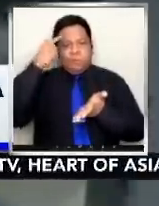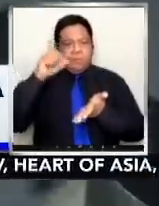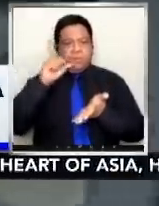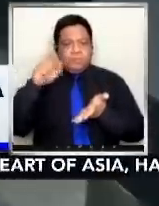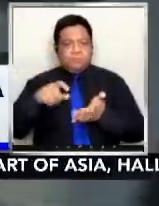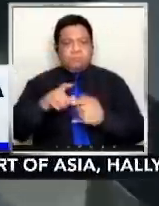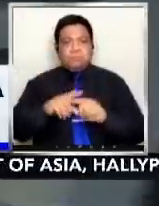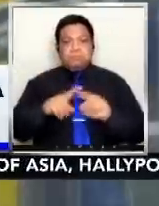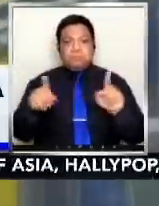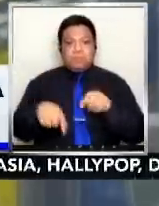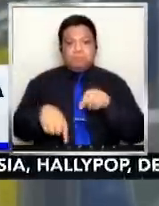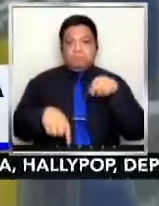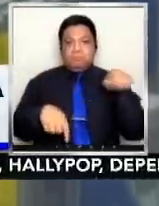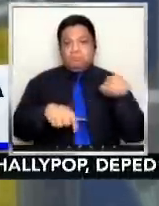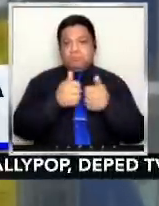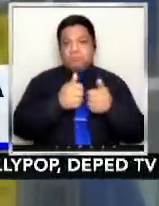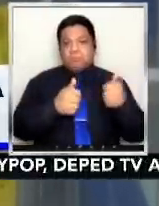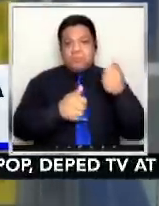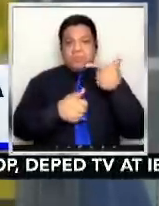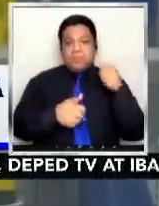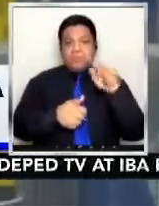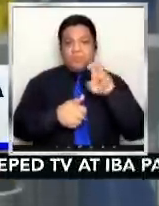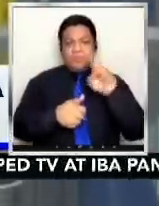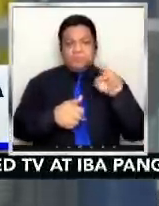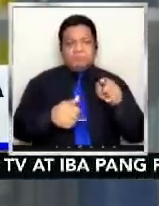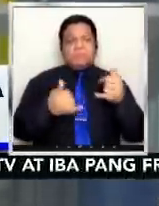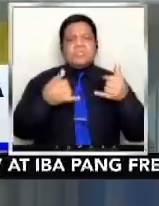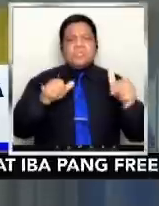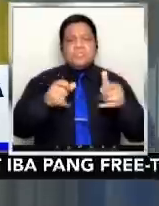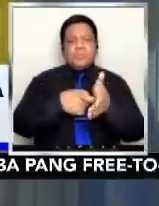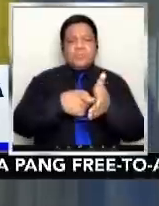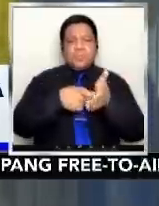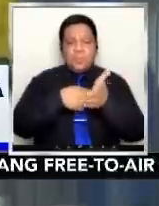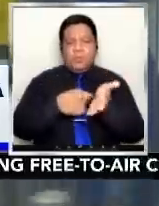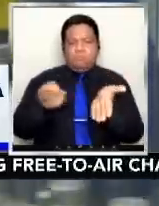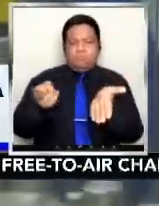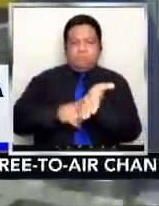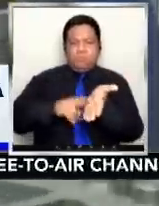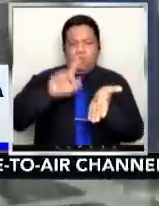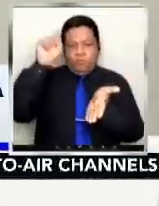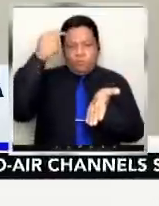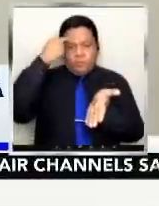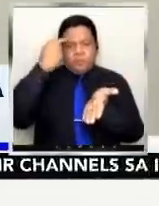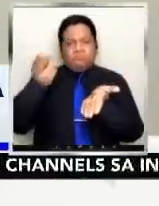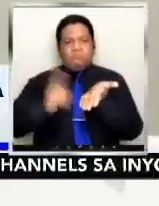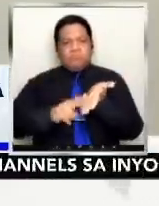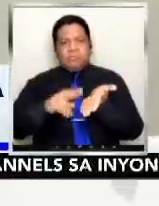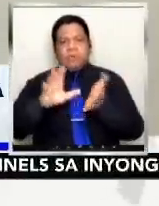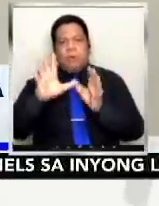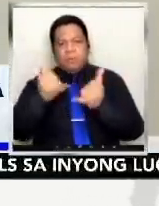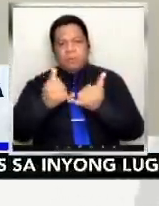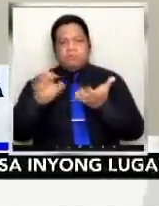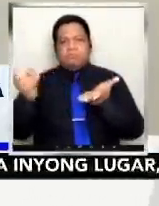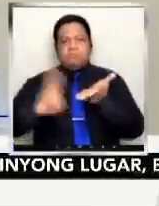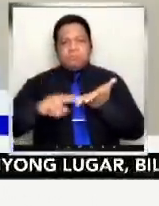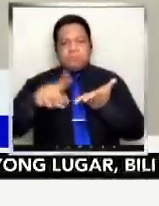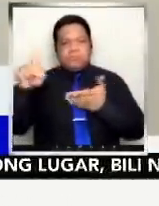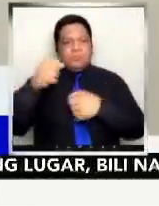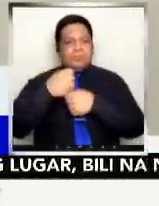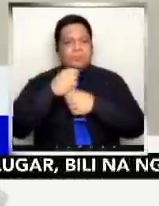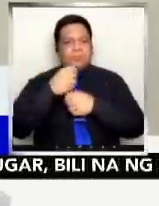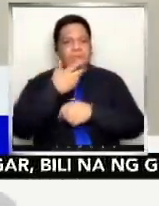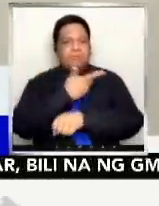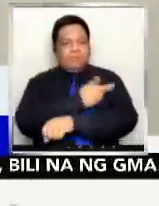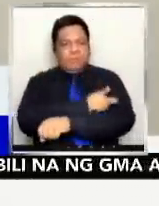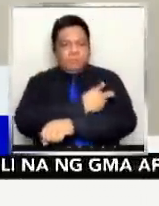requirement na tripartite agreement sa pagbili ng bakuna ng private sector. Ang direktiba po ng ating mahal na presidente ay dapat